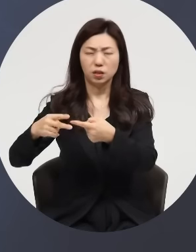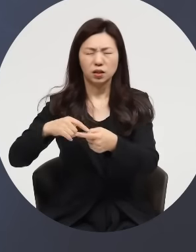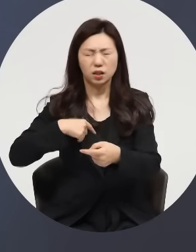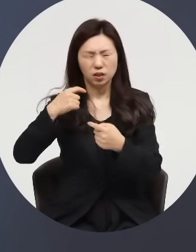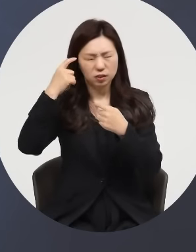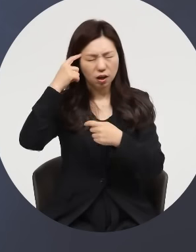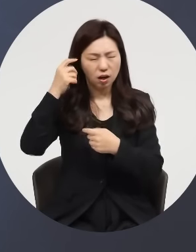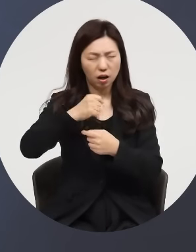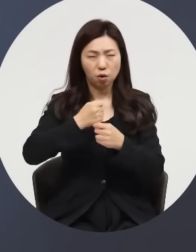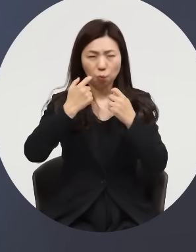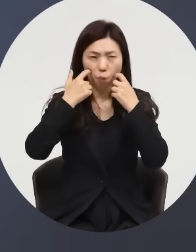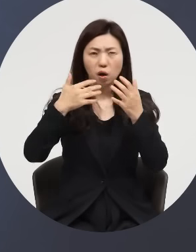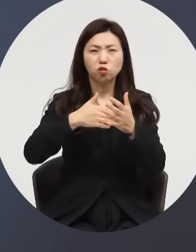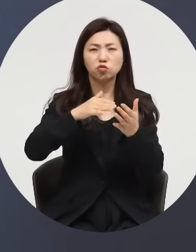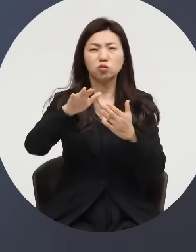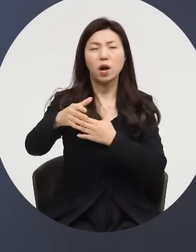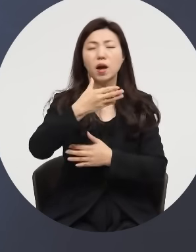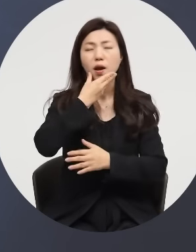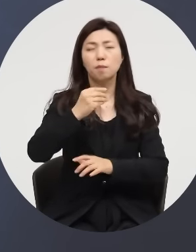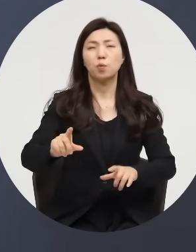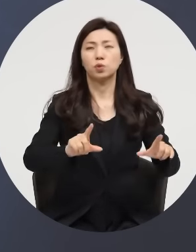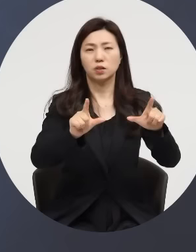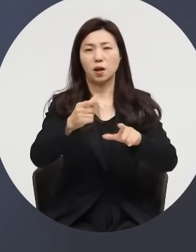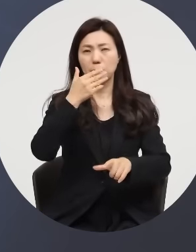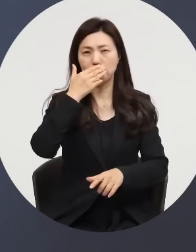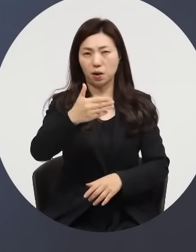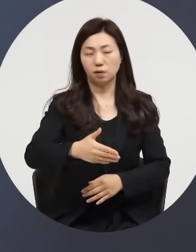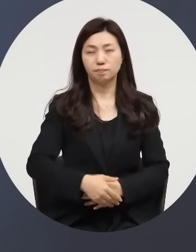행복한 인생을 살 수가 있다.